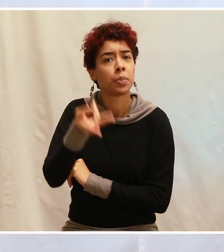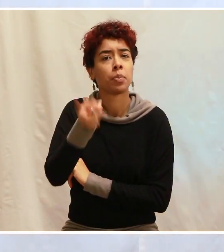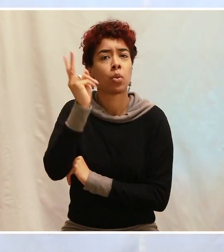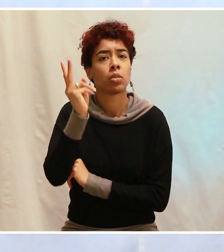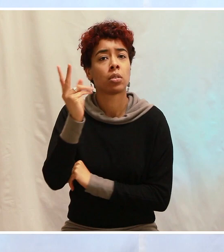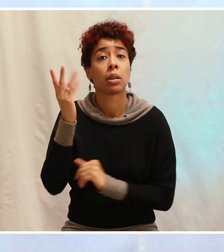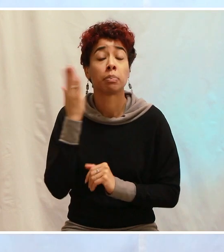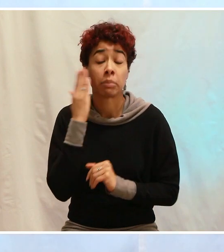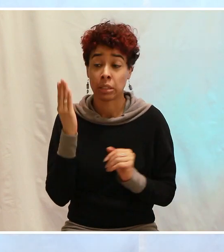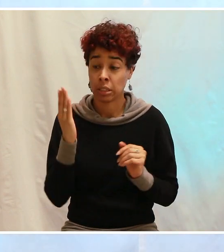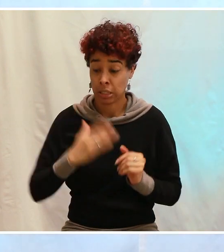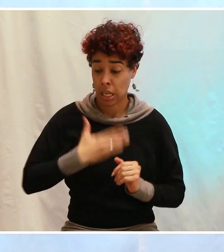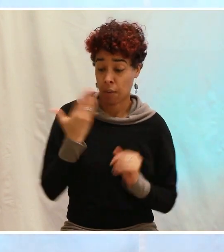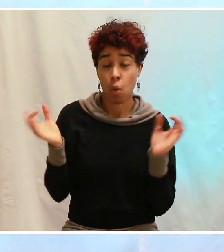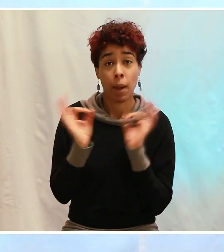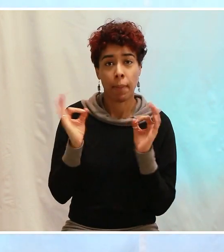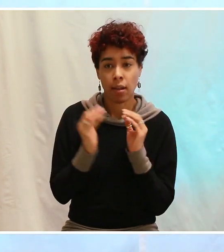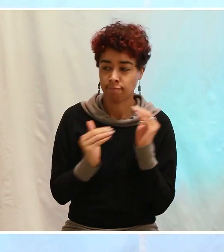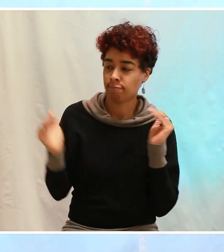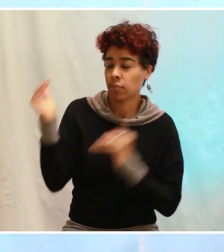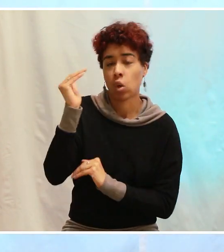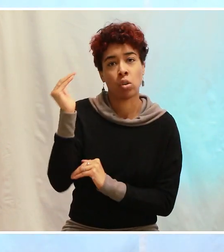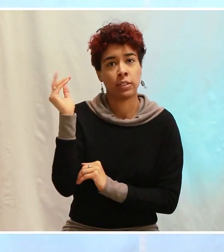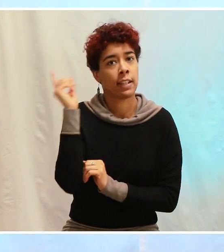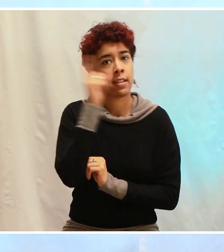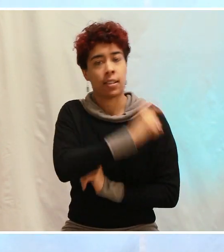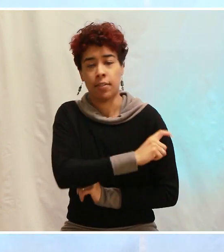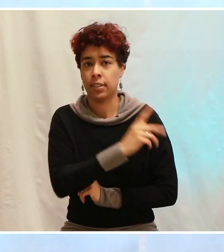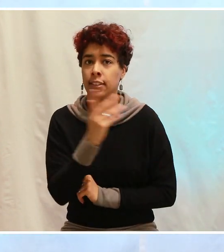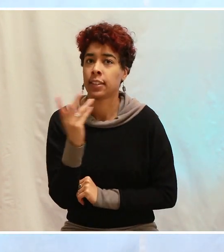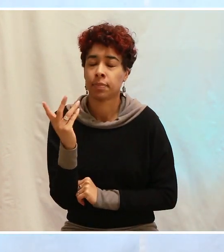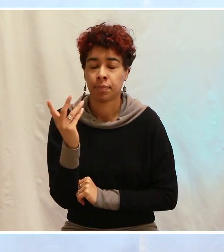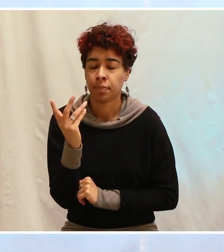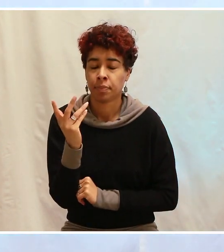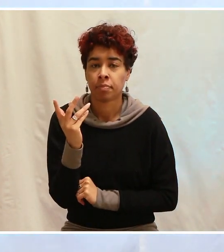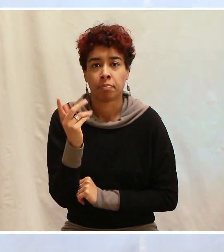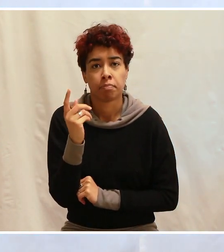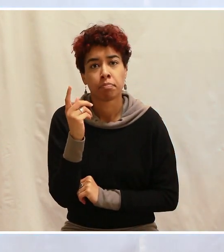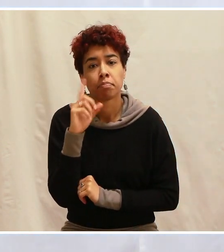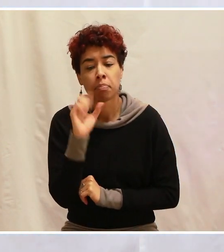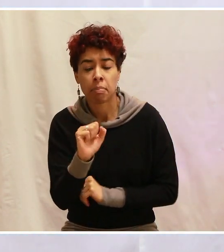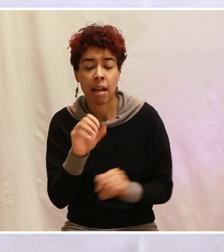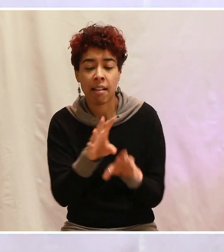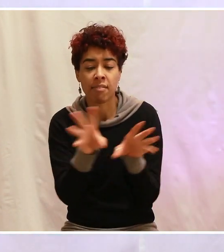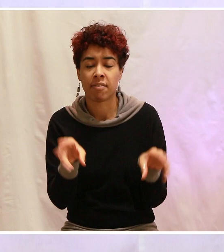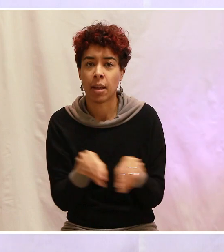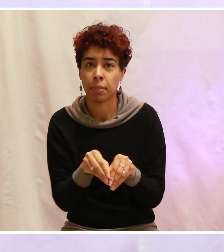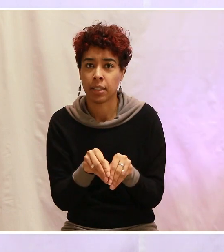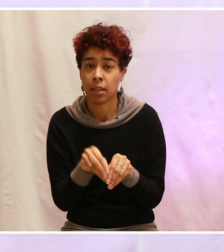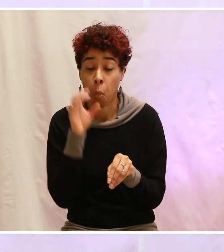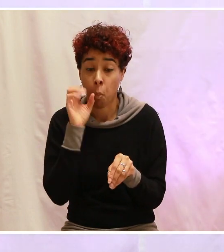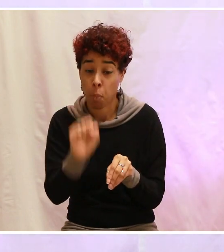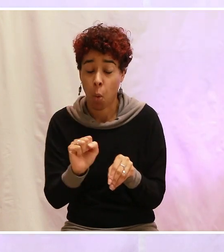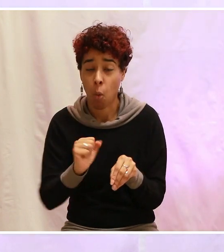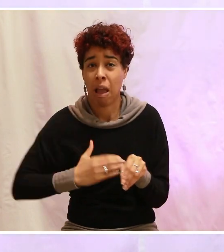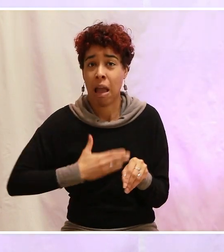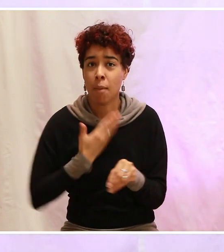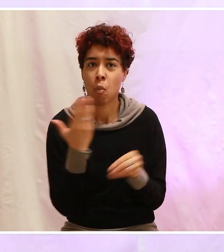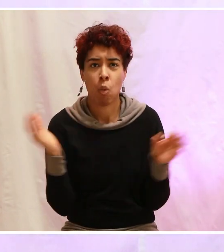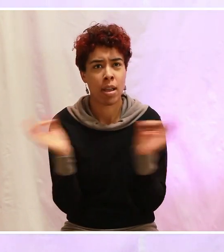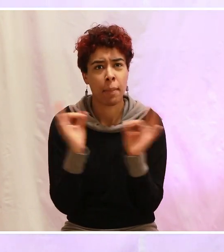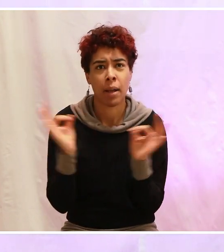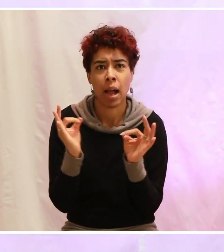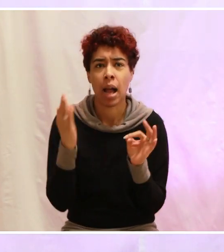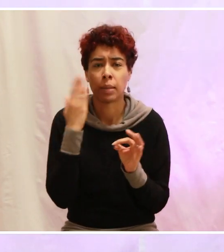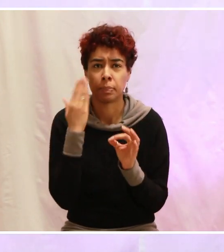pas grandir sans amour, en fait. On voit dans les familles où parfois ce trait-là eh bien, manque dans les familles, que l'unité